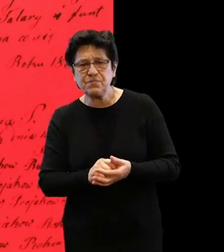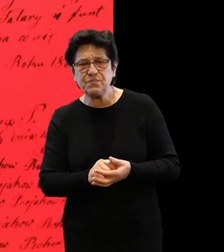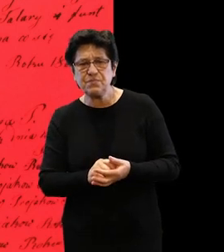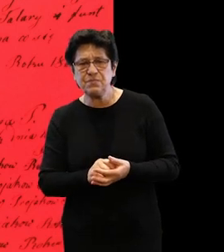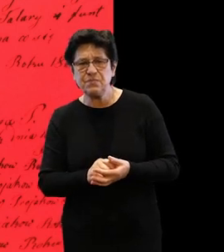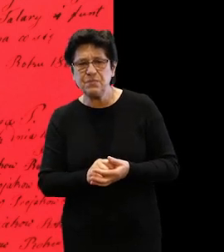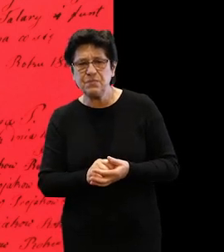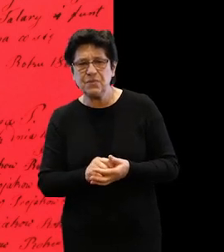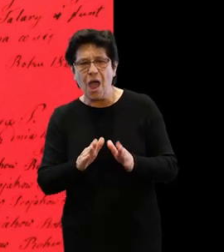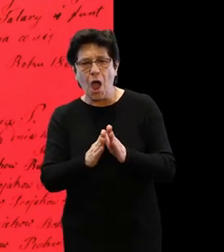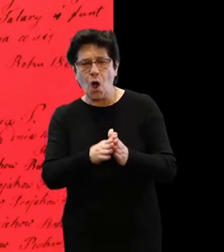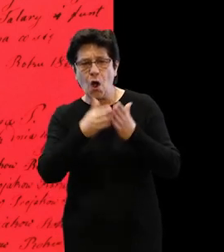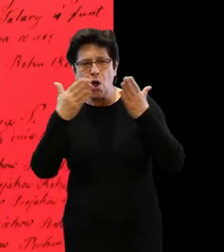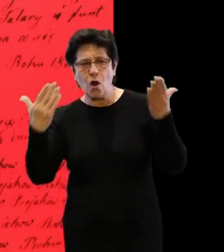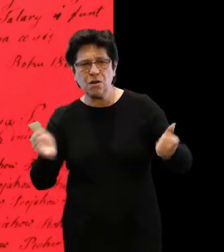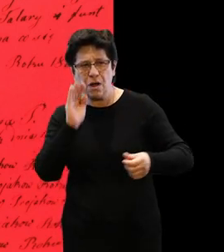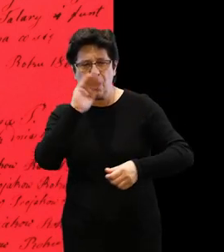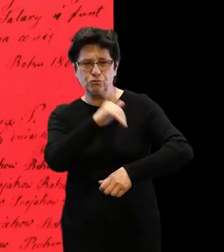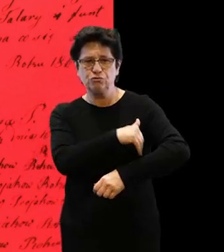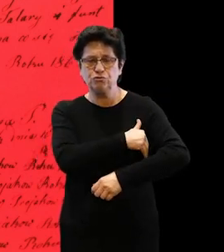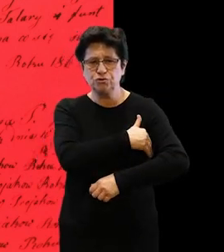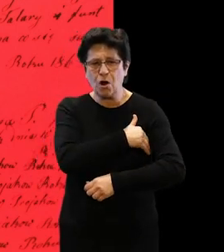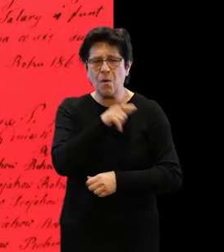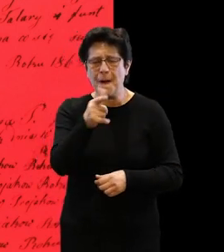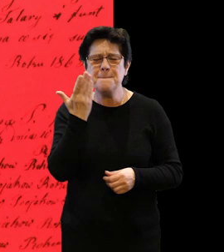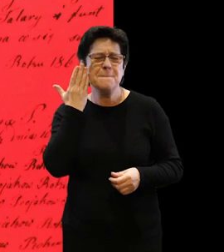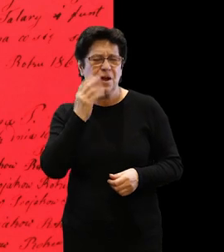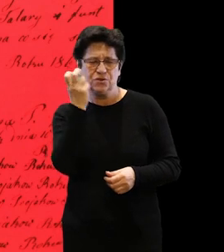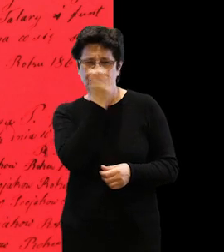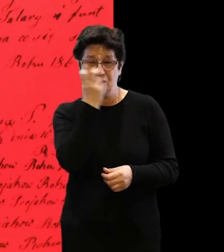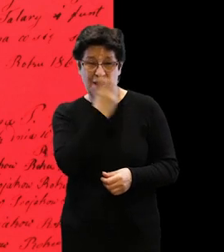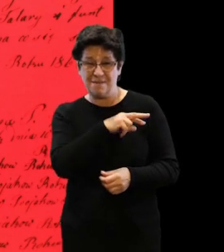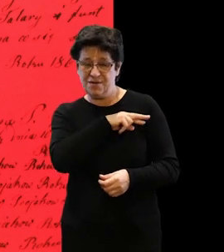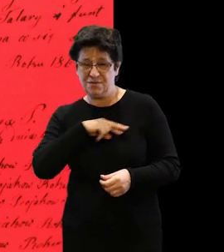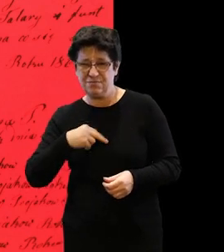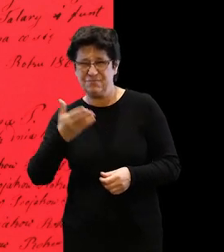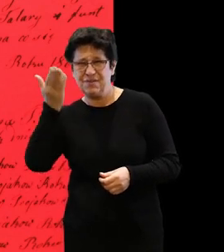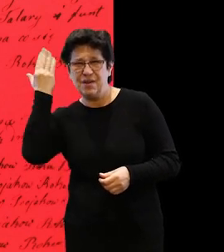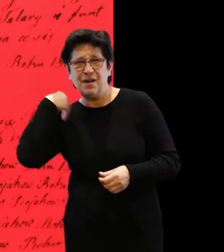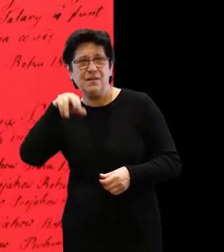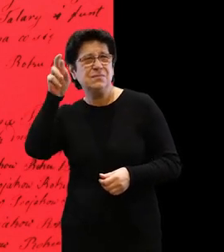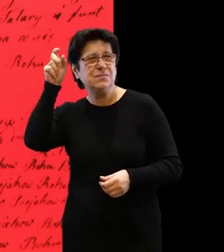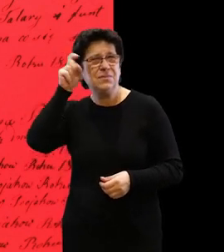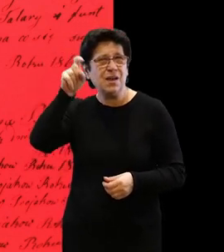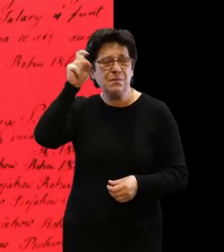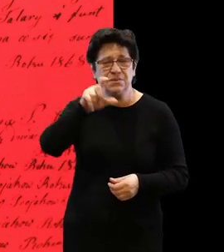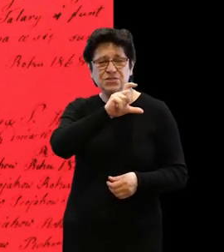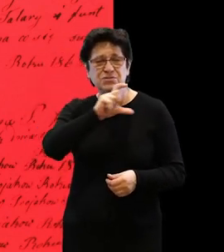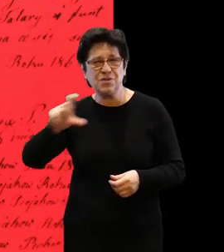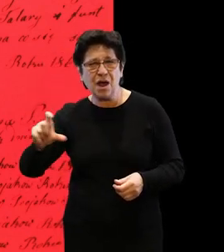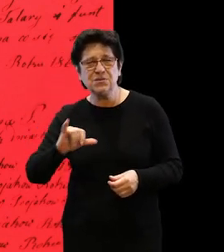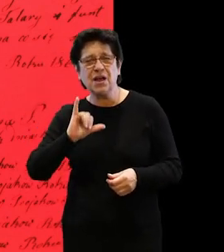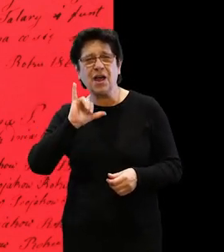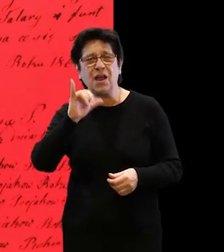może kronika Szkoły to są bardzo ciekawe rzeczy w czasach niemieckich kiedy